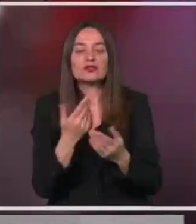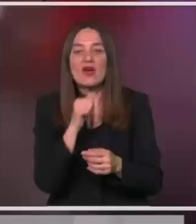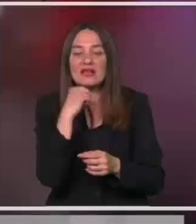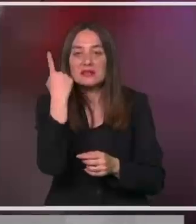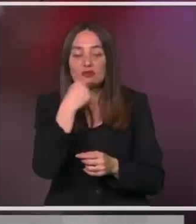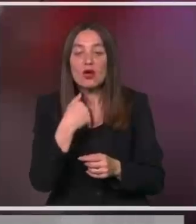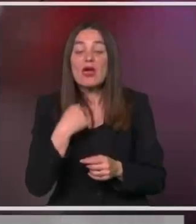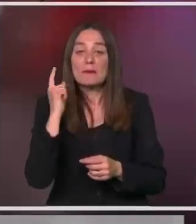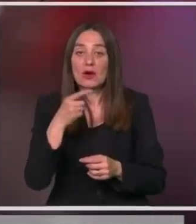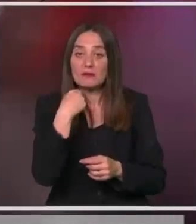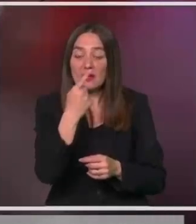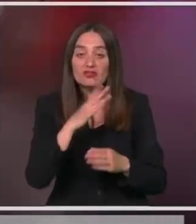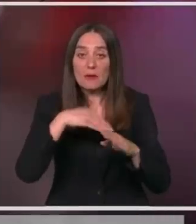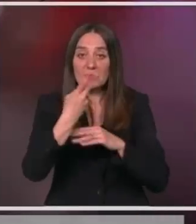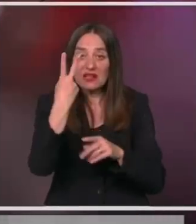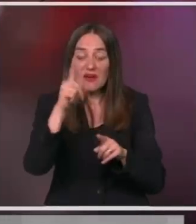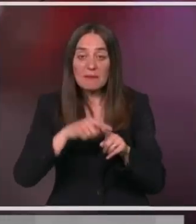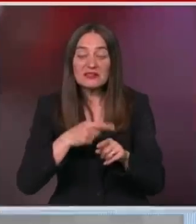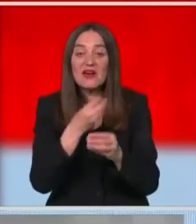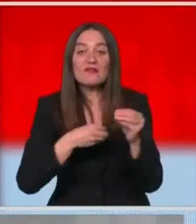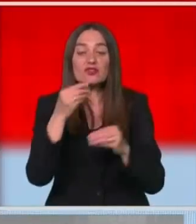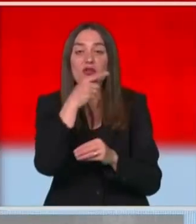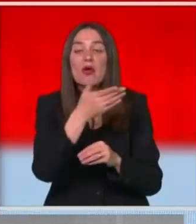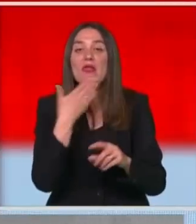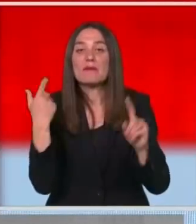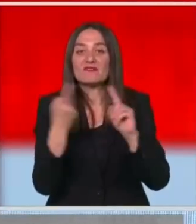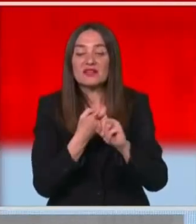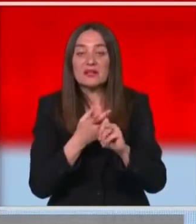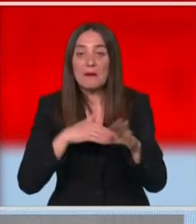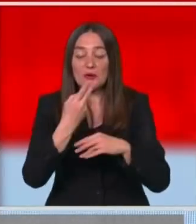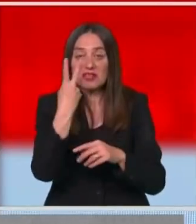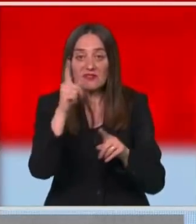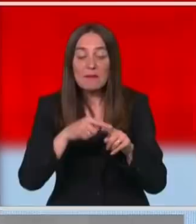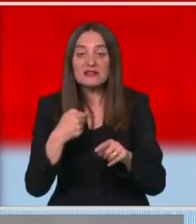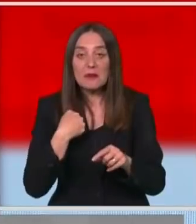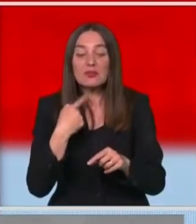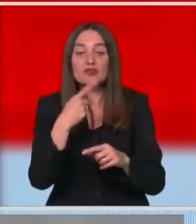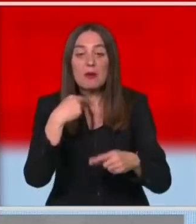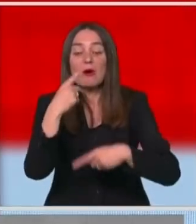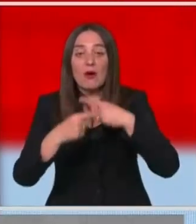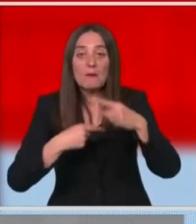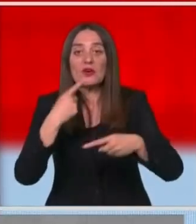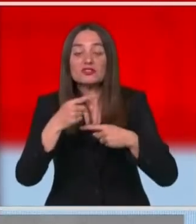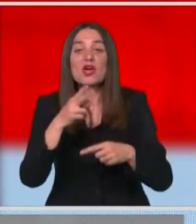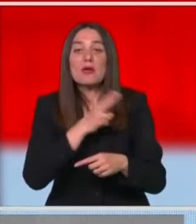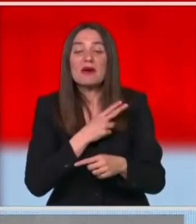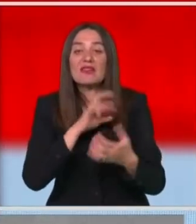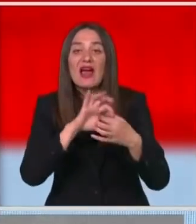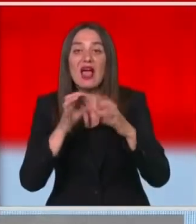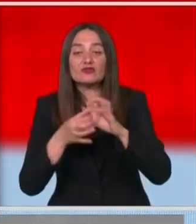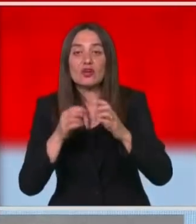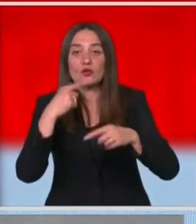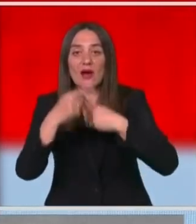slično. Ali ja moram da vam kažem, nakon dva meseca više to neće imati veze. Znači, nakon dva meseca mi ćemo uzročno posledično imati znači, lančanu